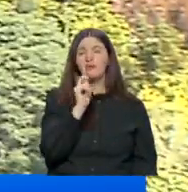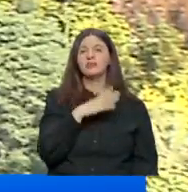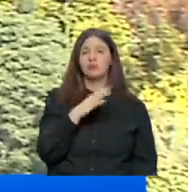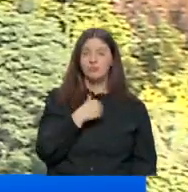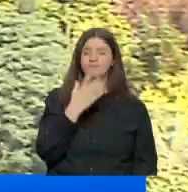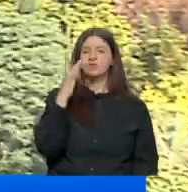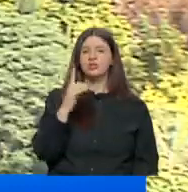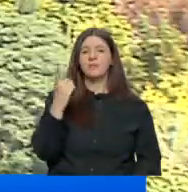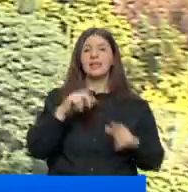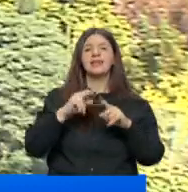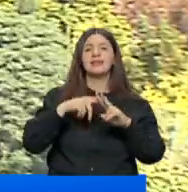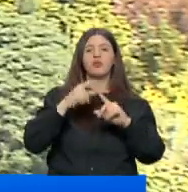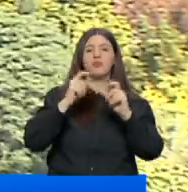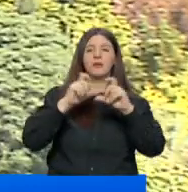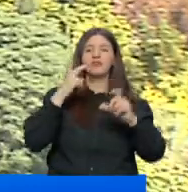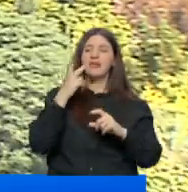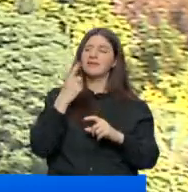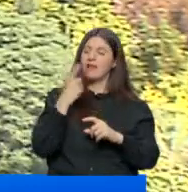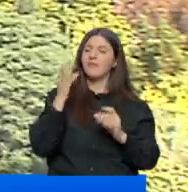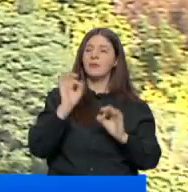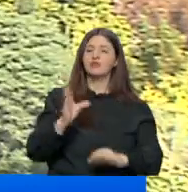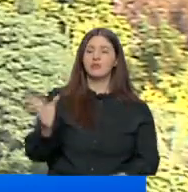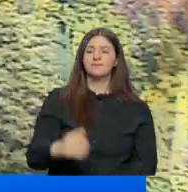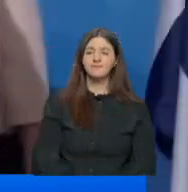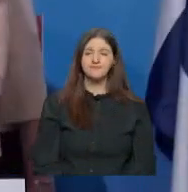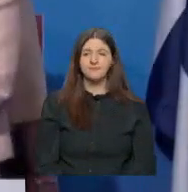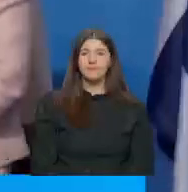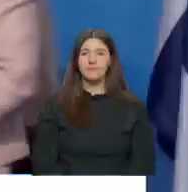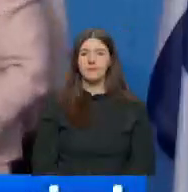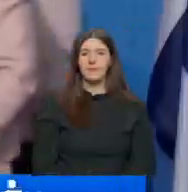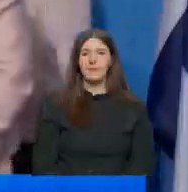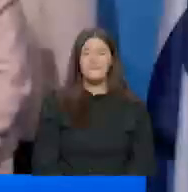istiyorum. Önce bir NATO başlığı diyelim ve öyle başlayalım.